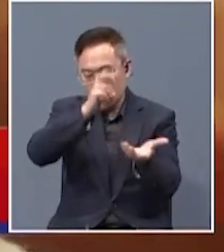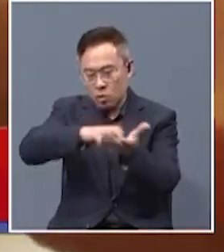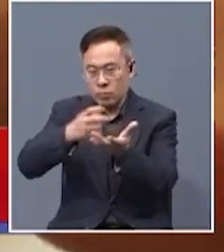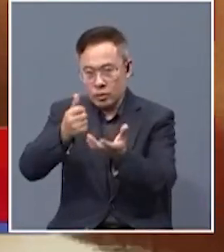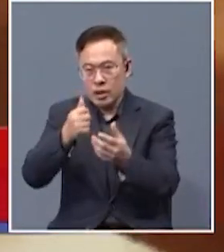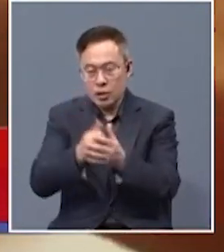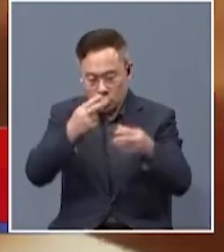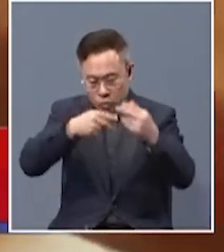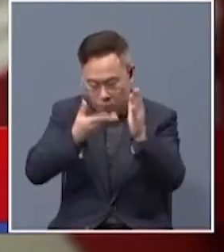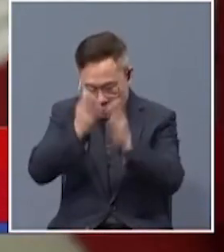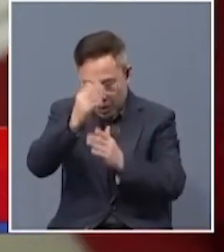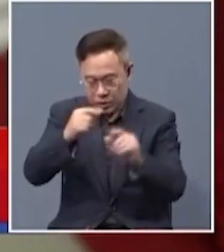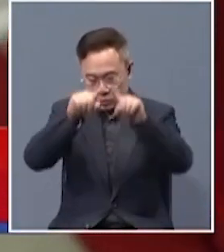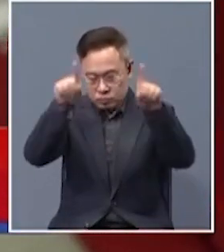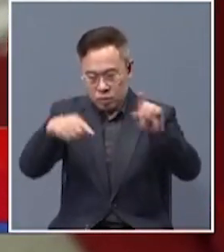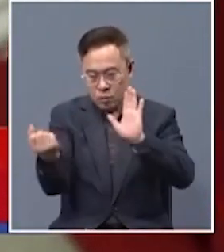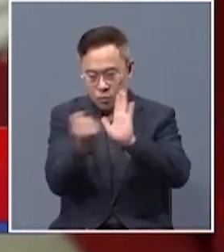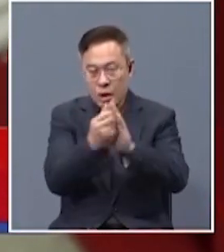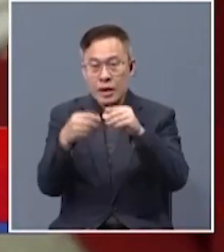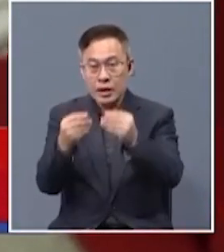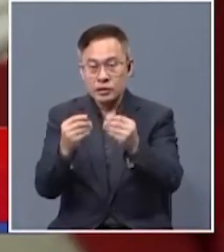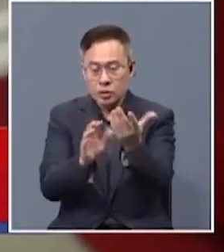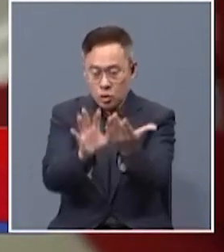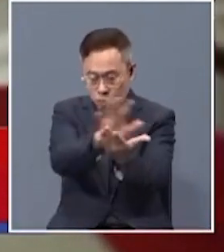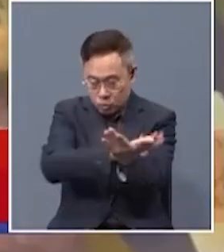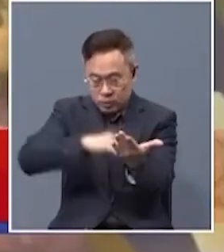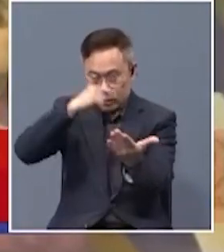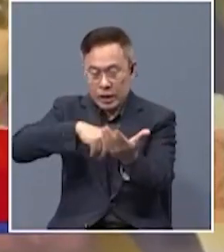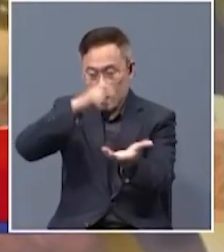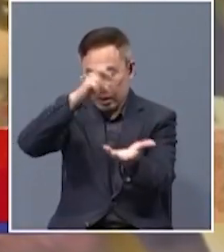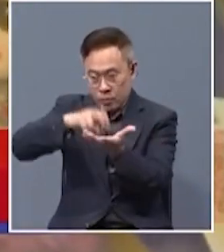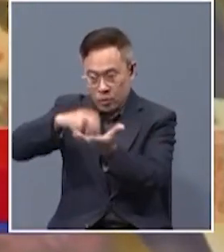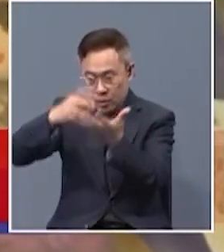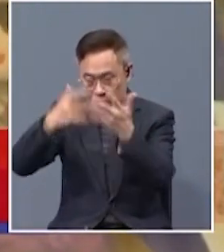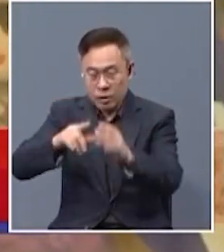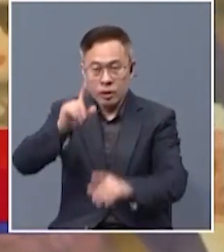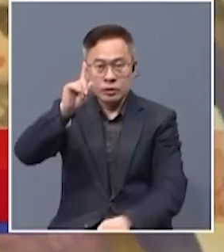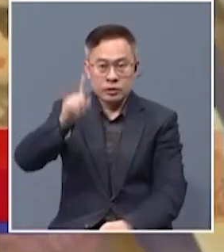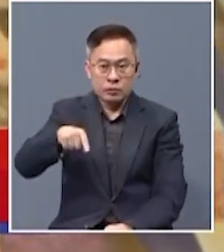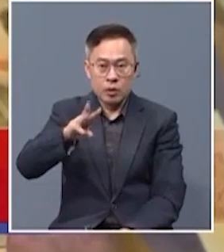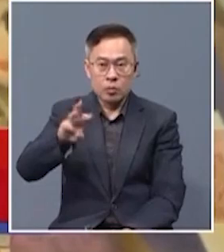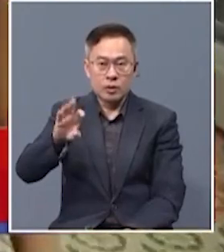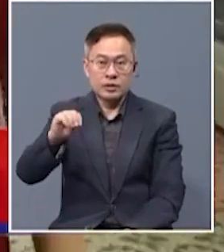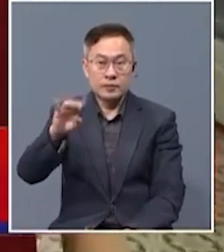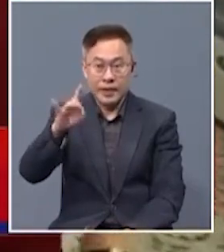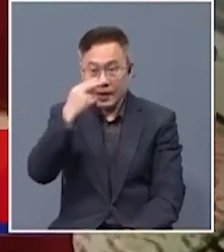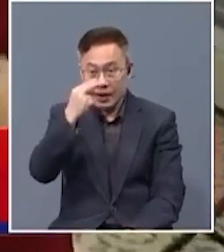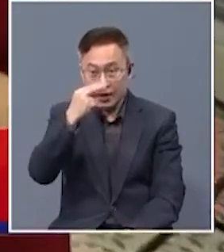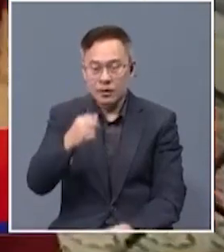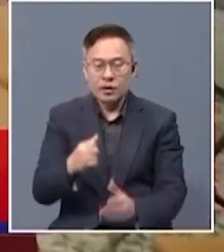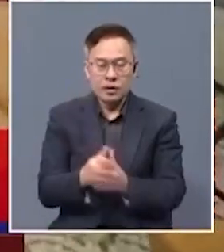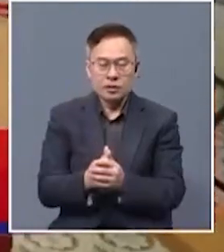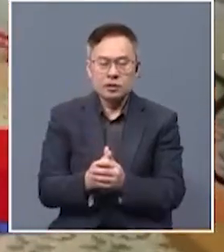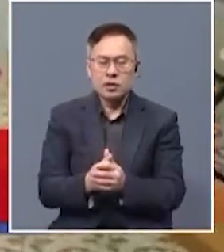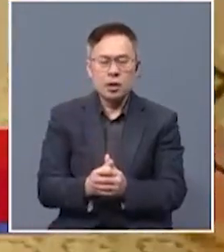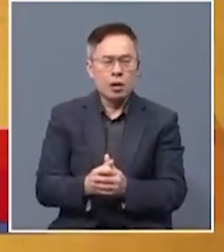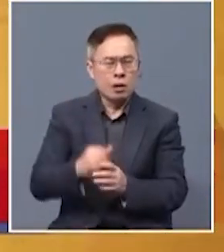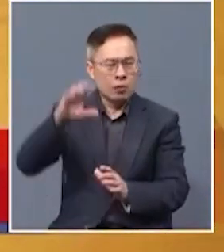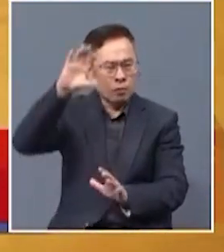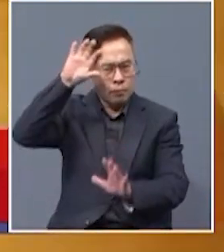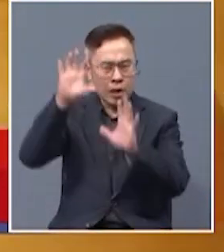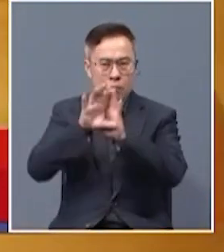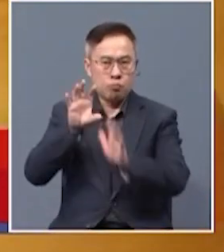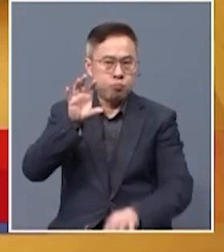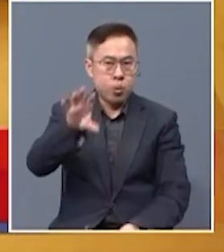าตรฐานจำนวนไม่น้อยกว่า 1,648 แห่งโดยสามารถมองหาสถานประกอบการหรือแหล่งท่องเที่ยวที่ได้รับมาตรฐ